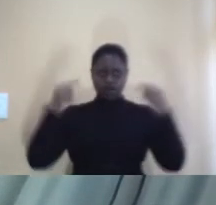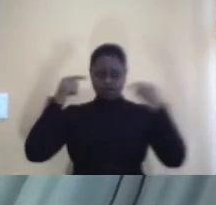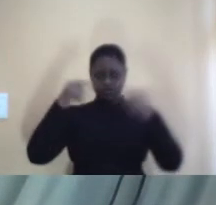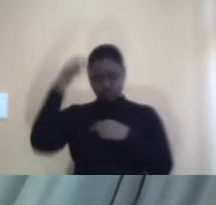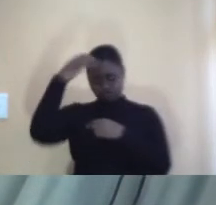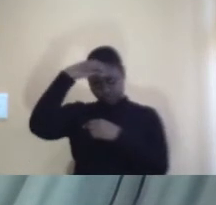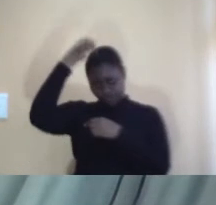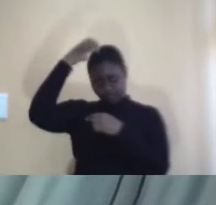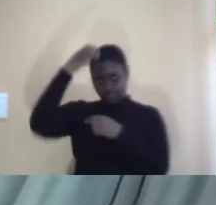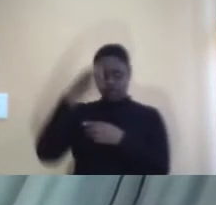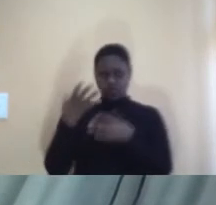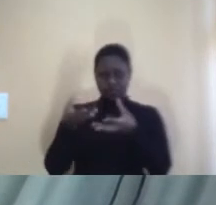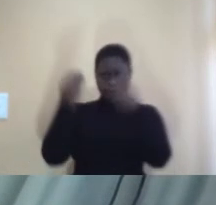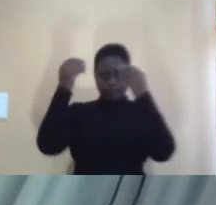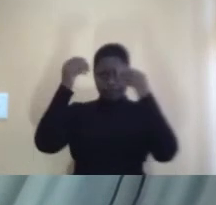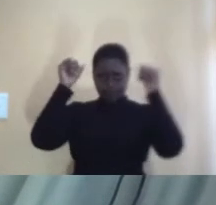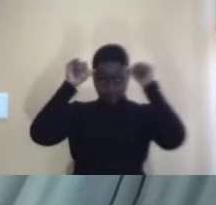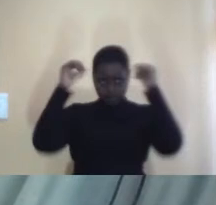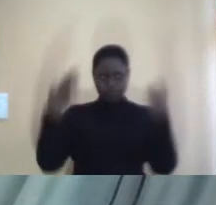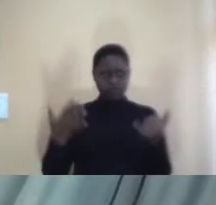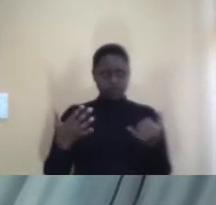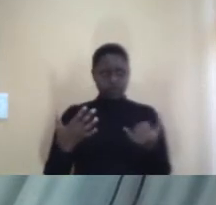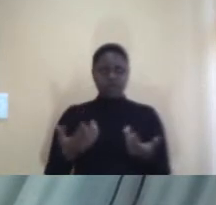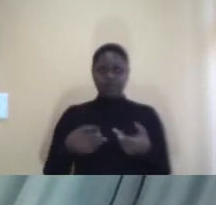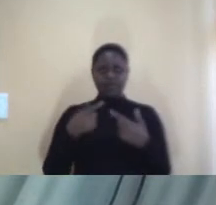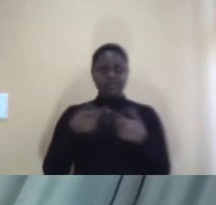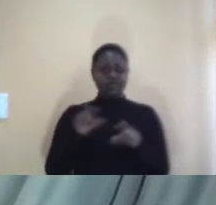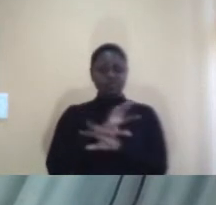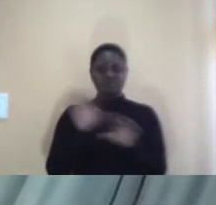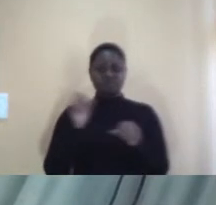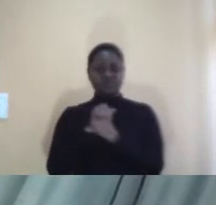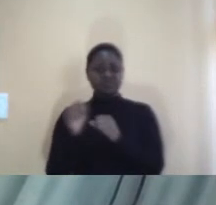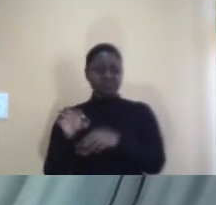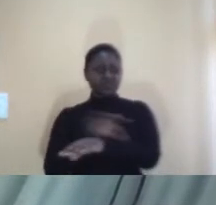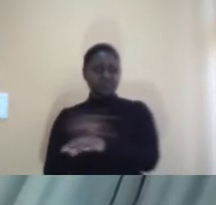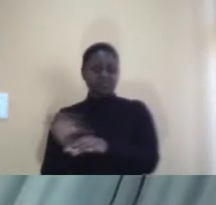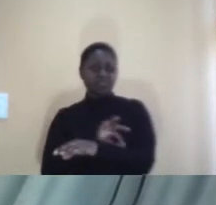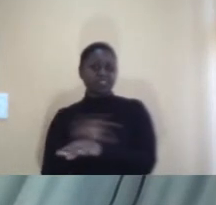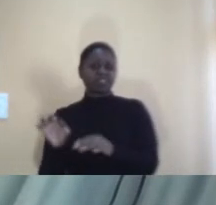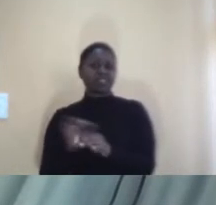ngey'nkomo zamangunwe, kepha kuzokuwe manje lolo hlelo alicace ukuthi ngabe